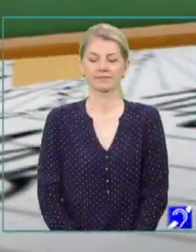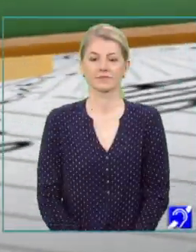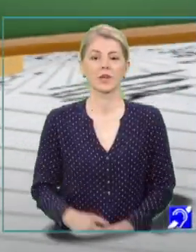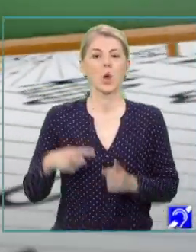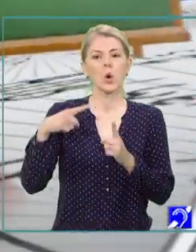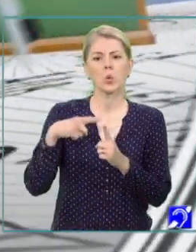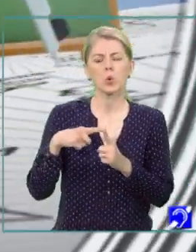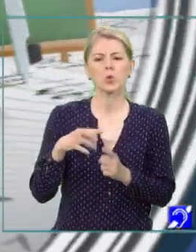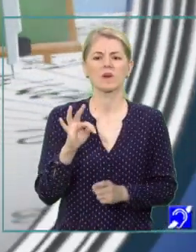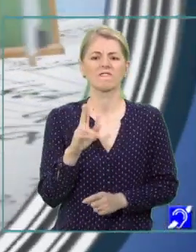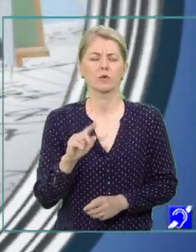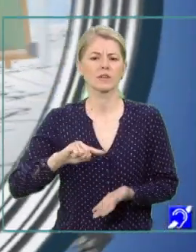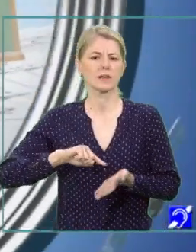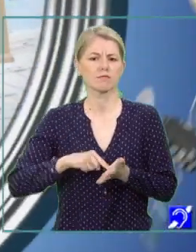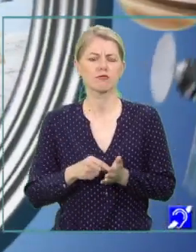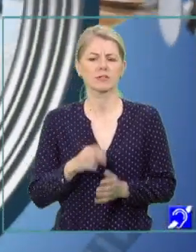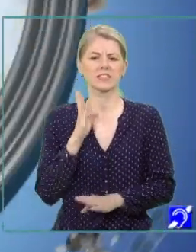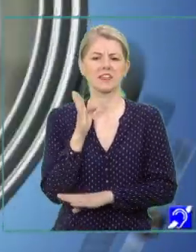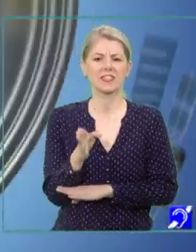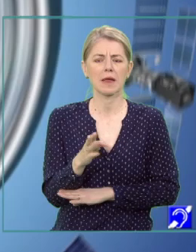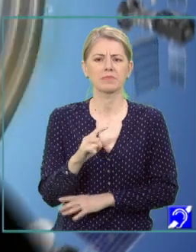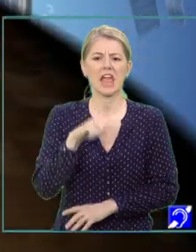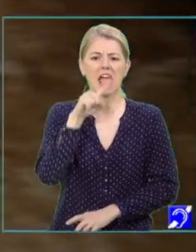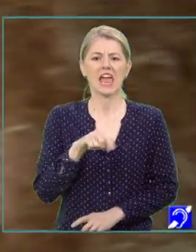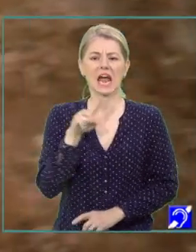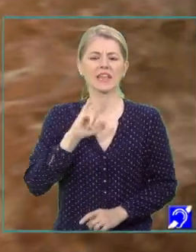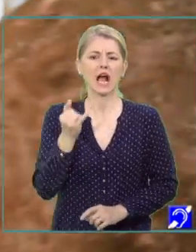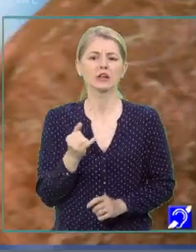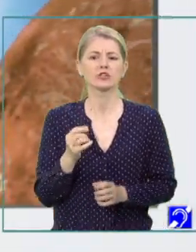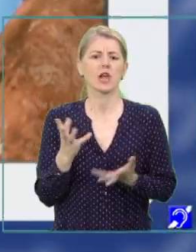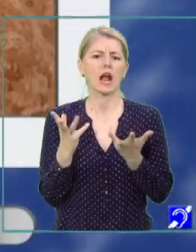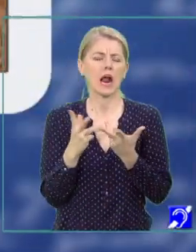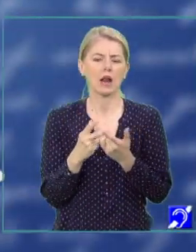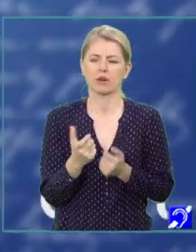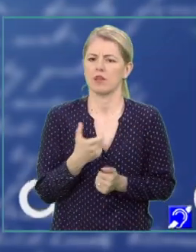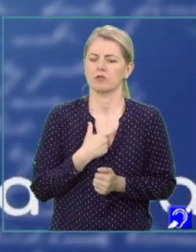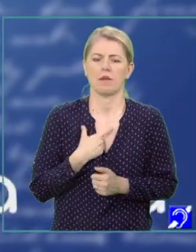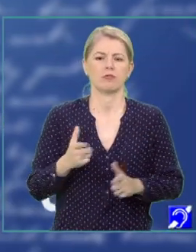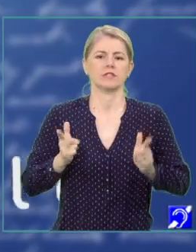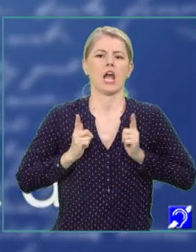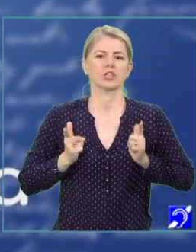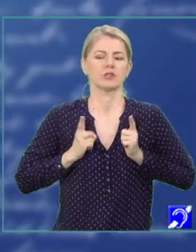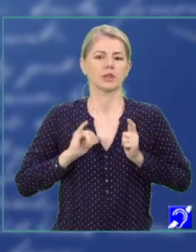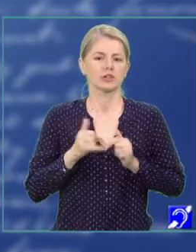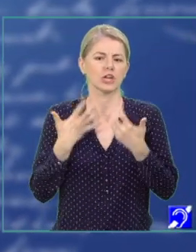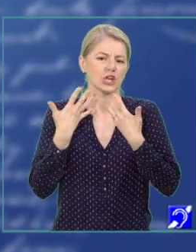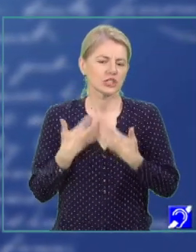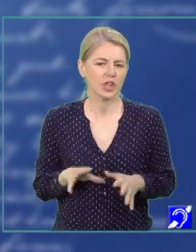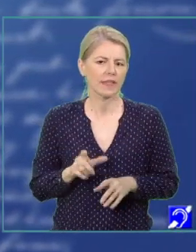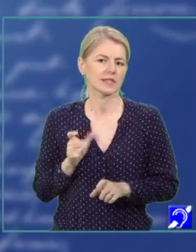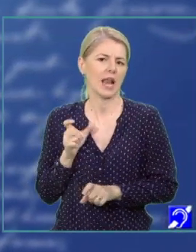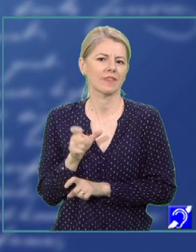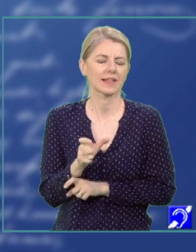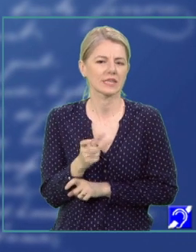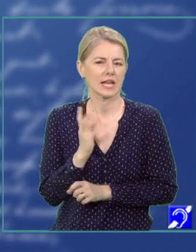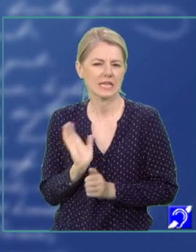Unghiuri, funcții, puncte, drepte, radicali și ecuații nu mai pot să tot aștepte și cedează la tentații.